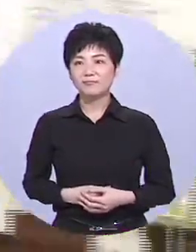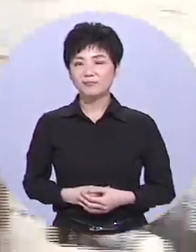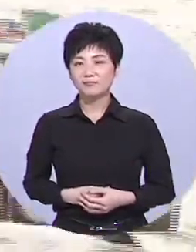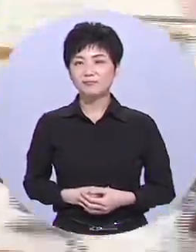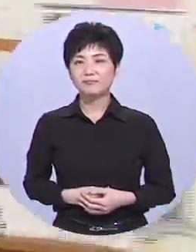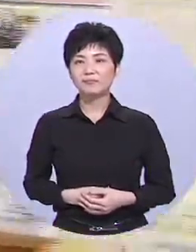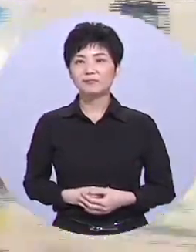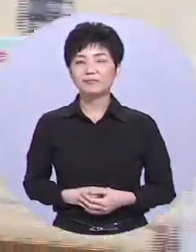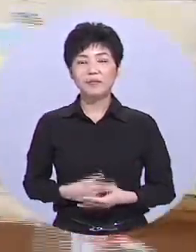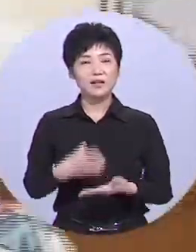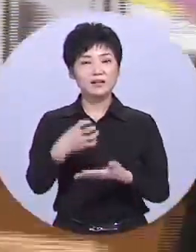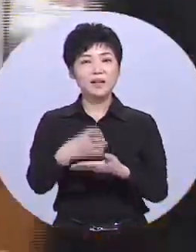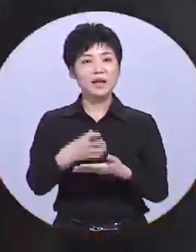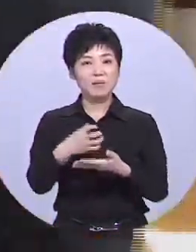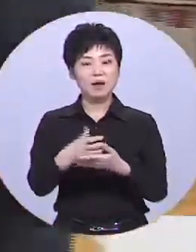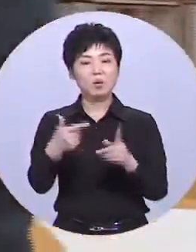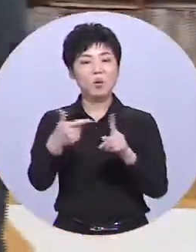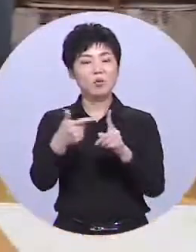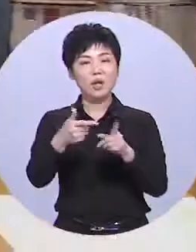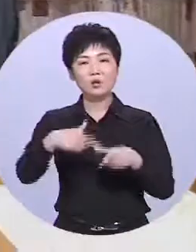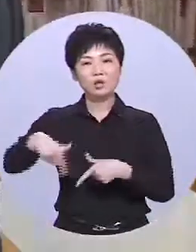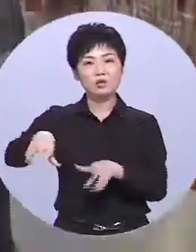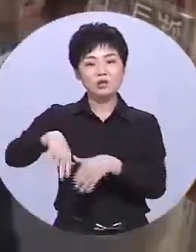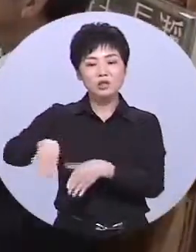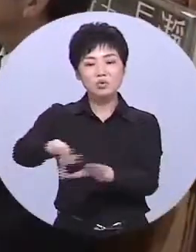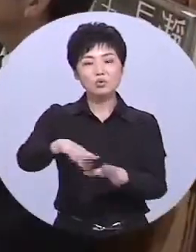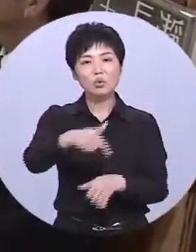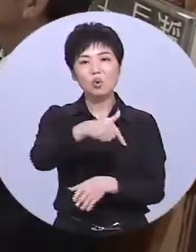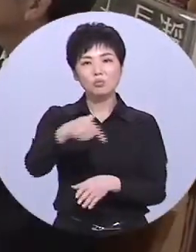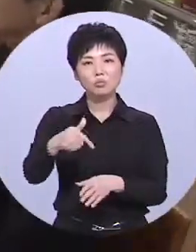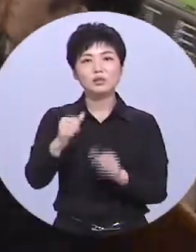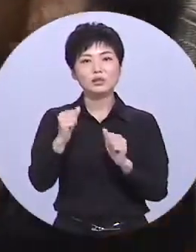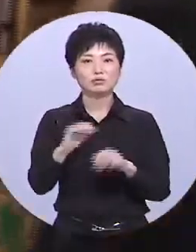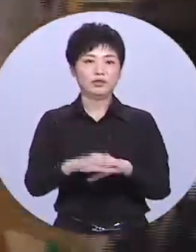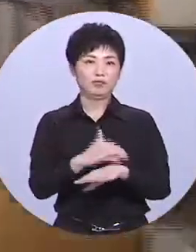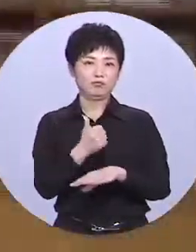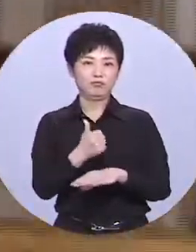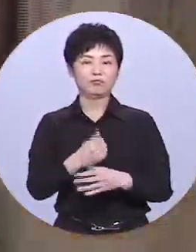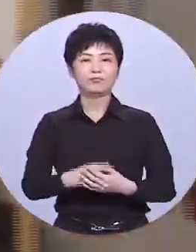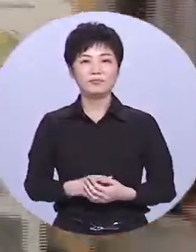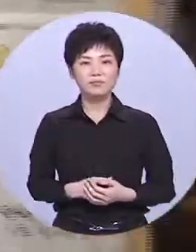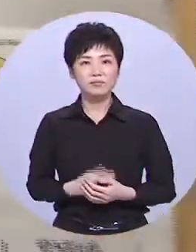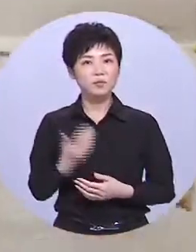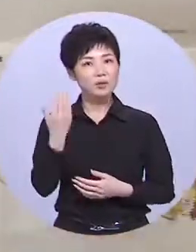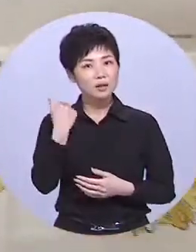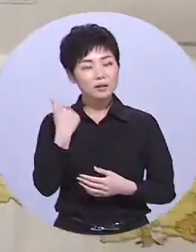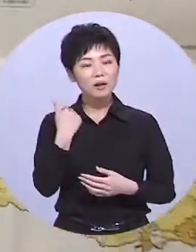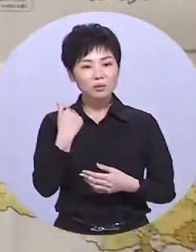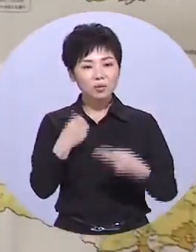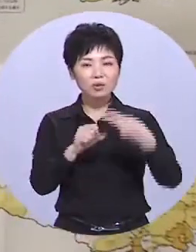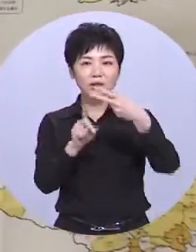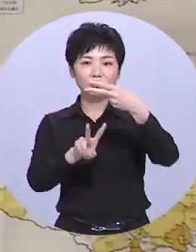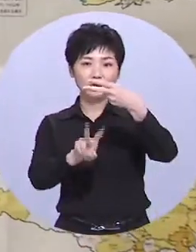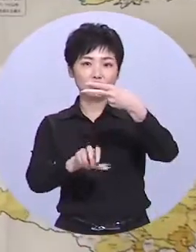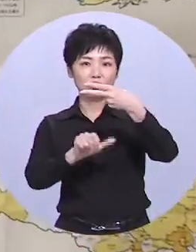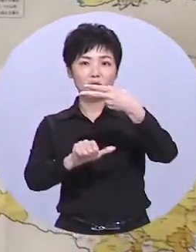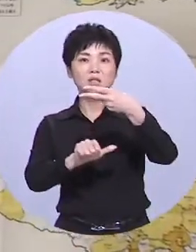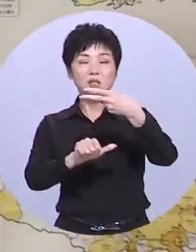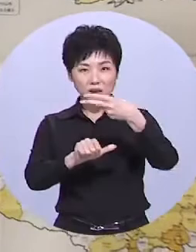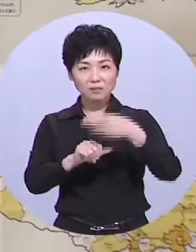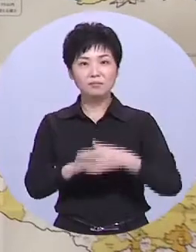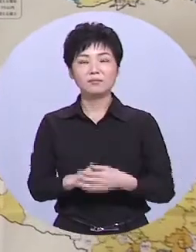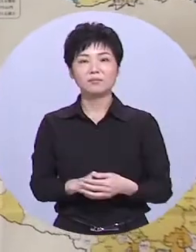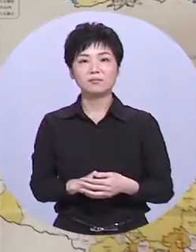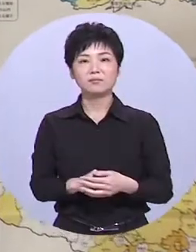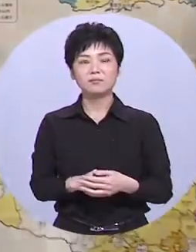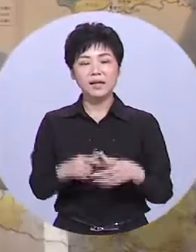現在は狭山市のホンダ陸上競技部に所属する設楽選手は、先月25日の東京マラソンでこ